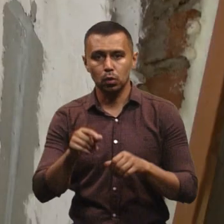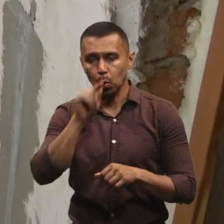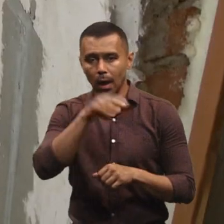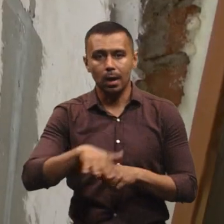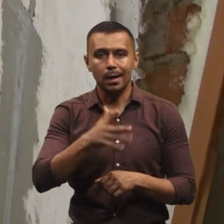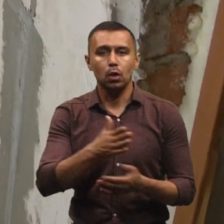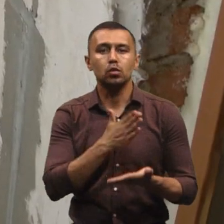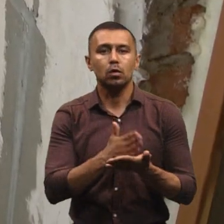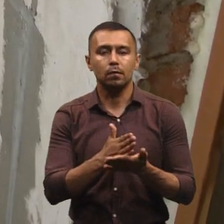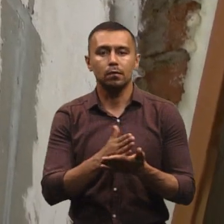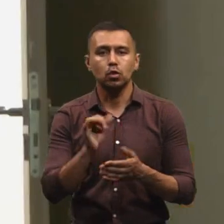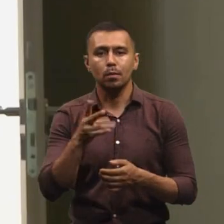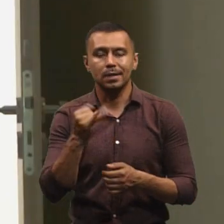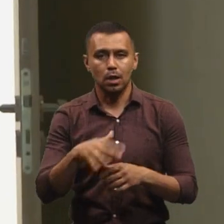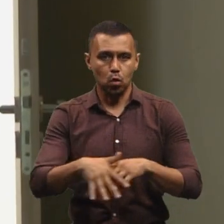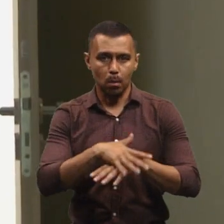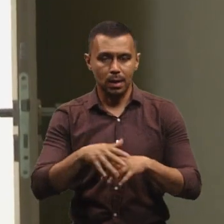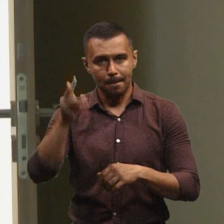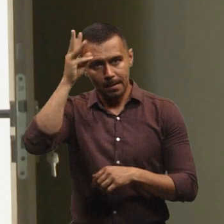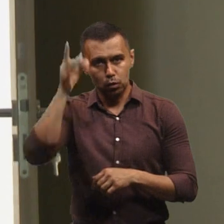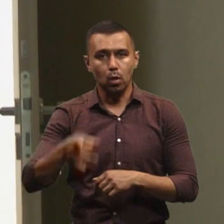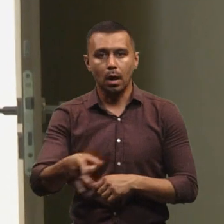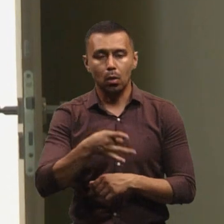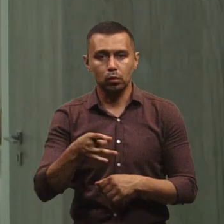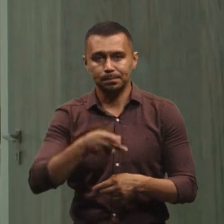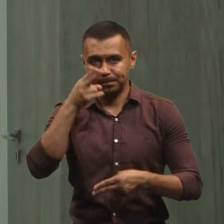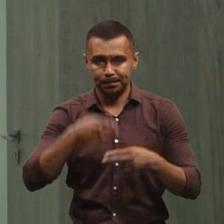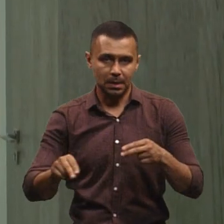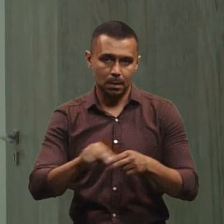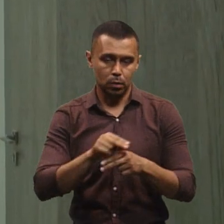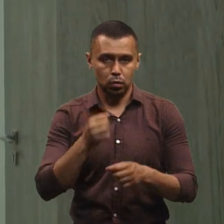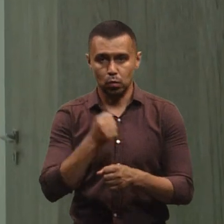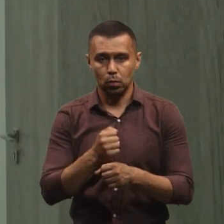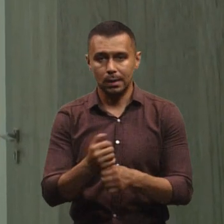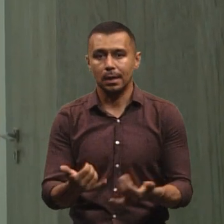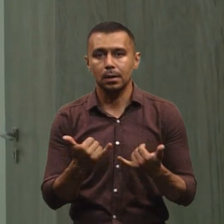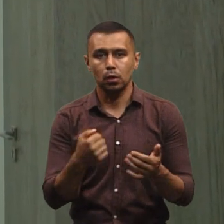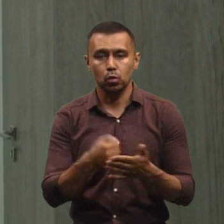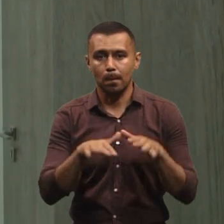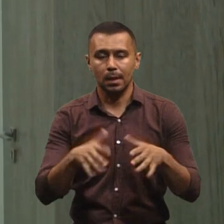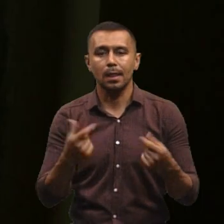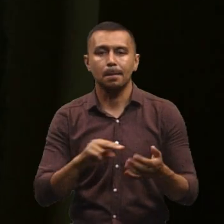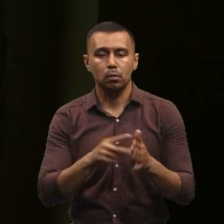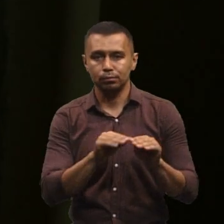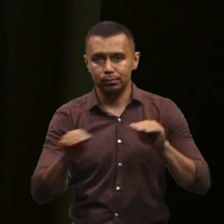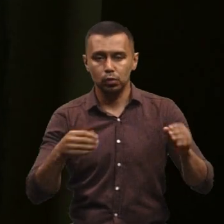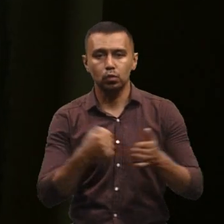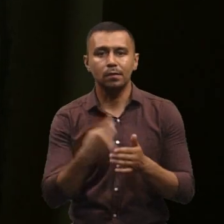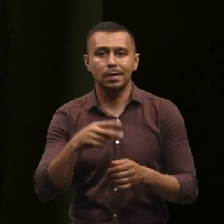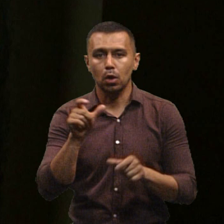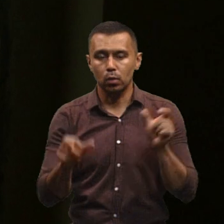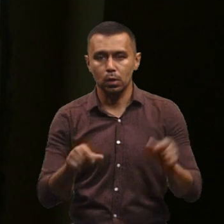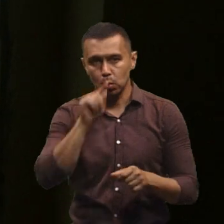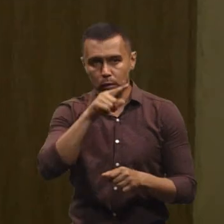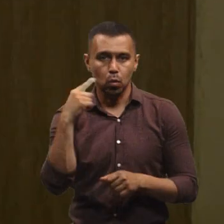Луганщини який розташований у солобковецькій громаді Хмельницького району завершили ремонтні роботи наразі до місця де планують розмістити до 20 людей